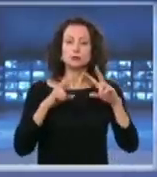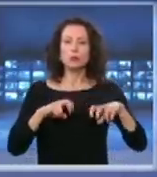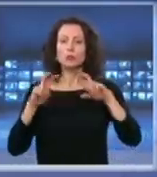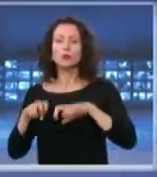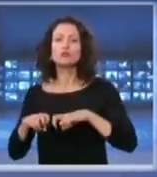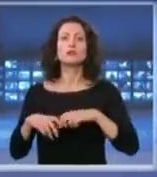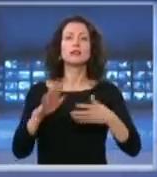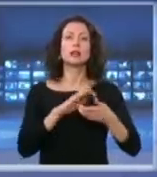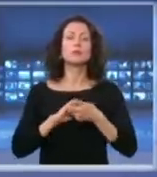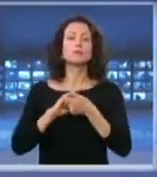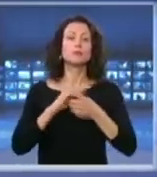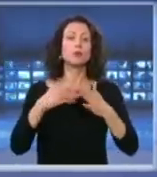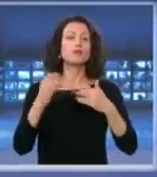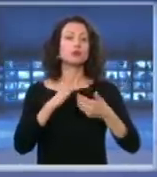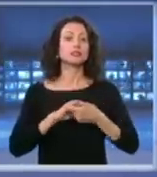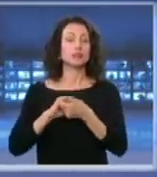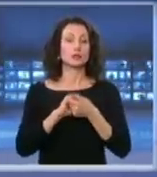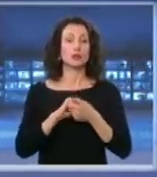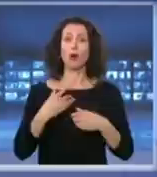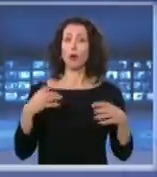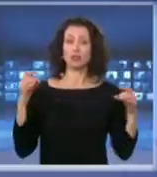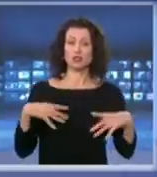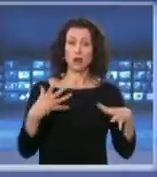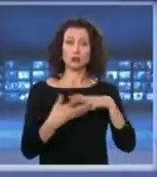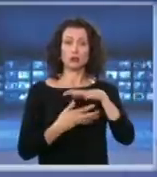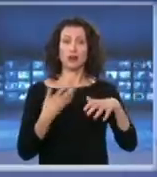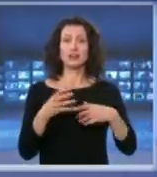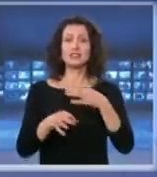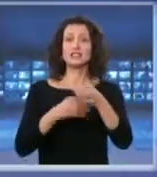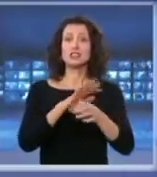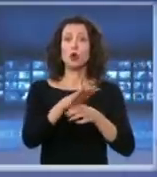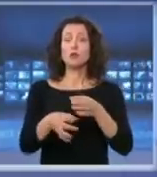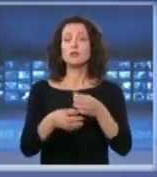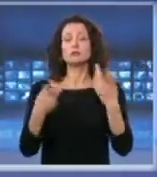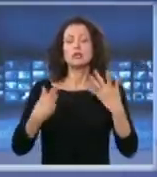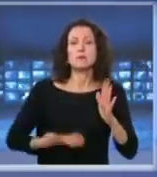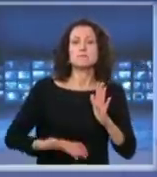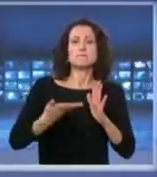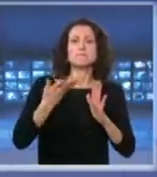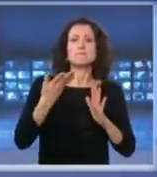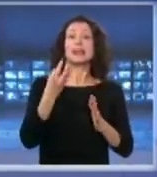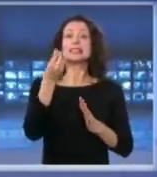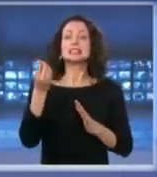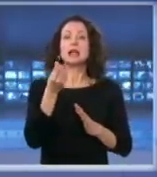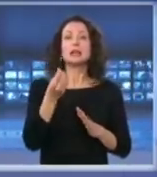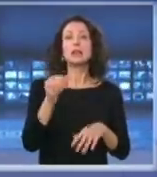на кризата с коронавируса най-много се е вдигнала цената на плодовете, за които се твърди, че засилват имунната